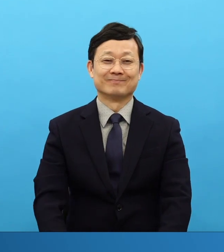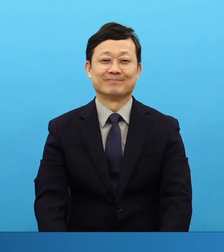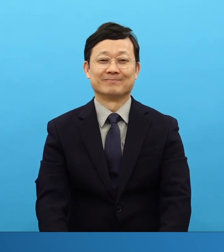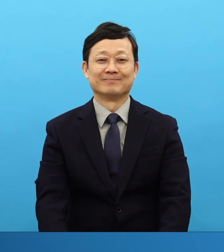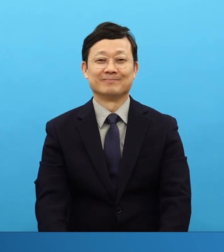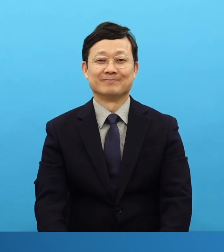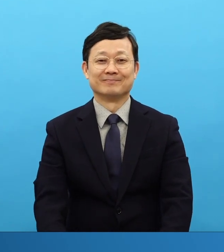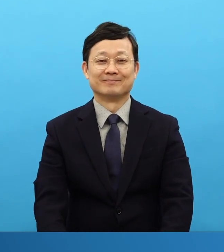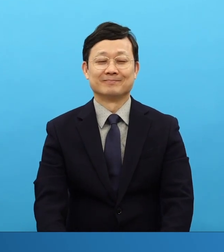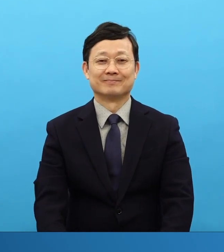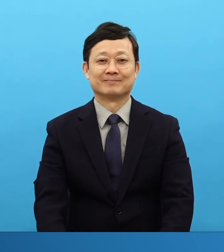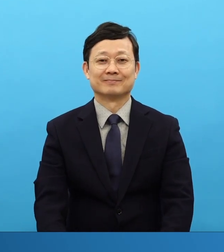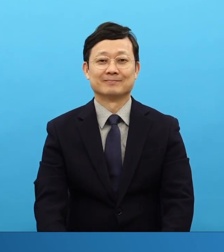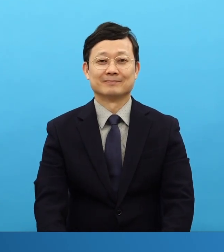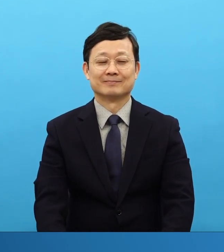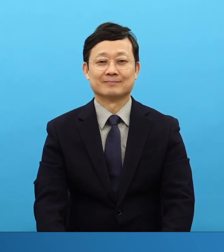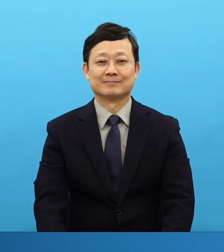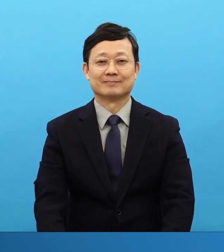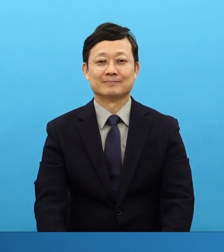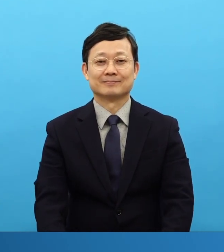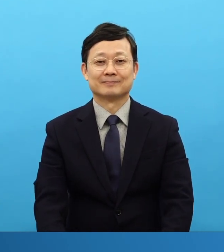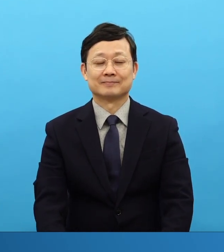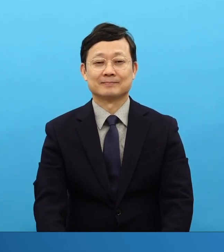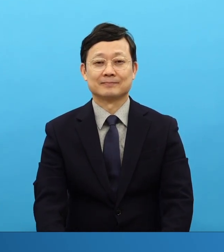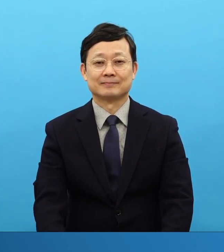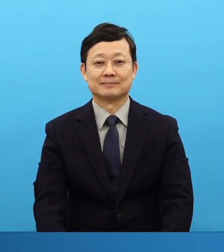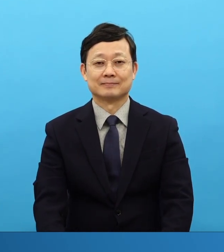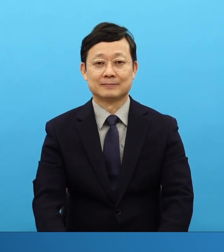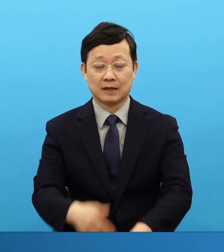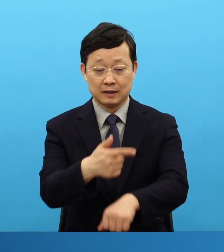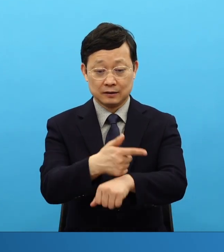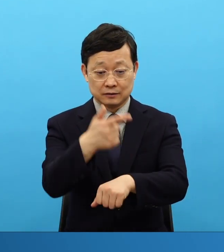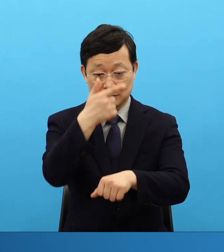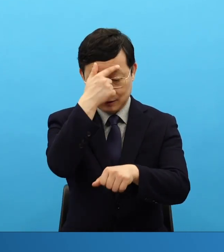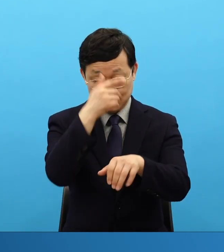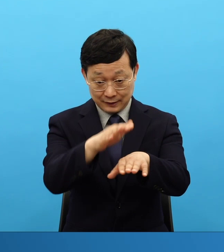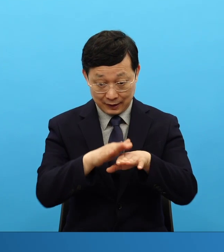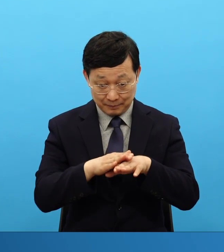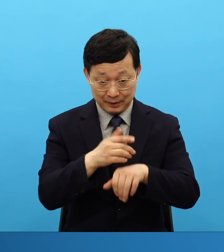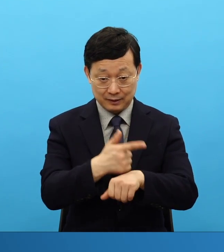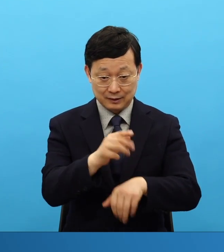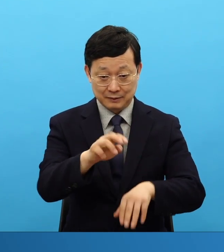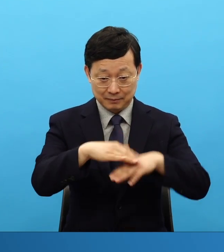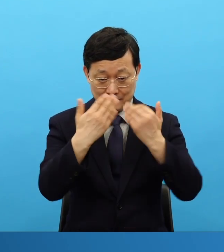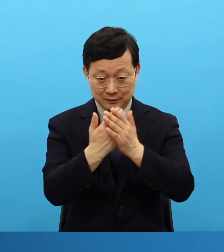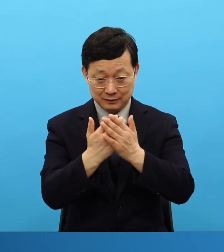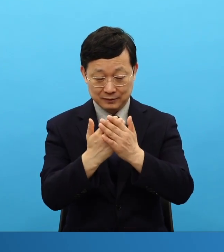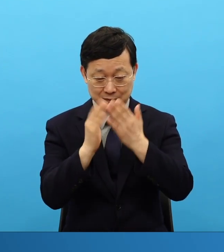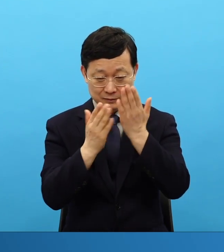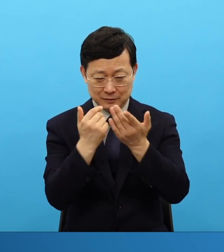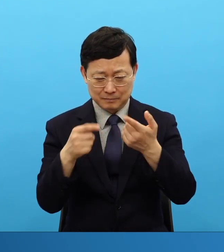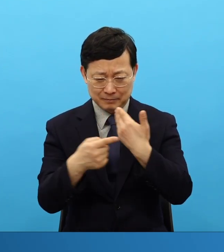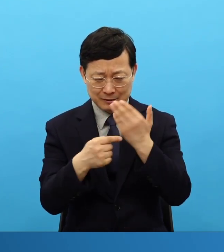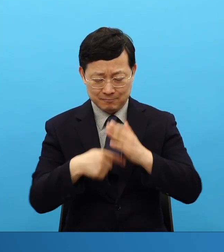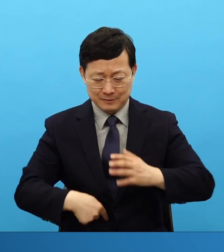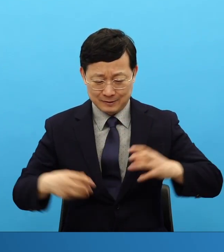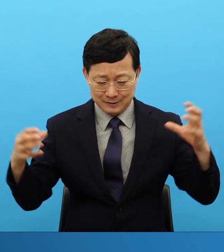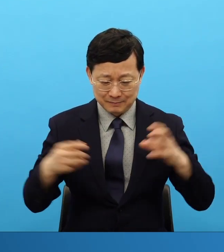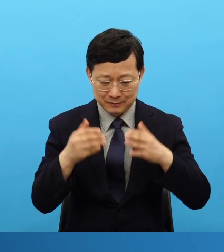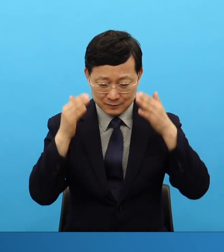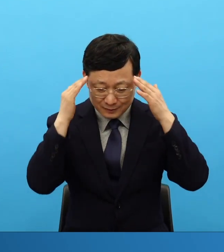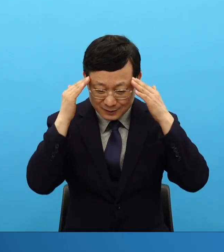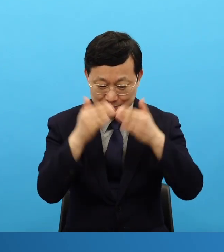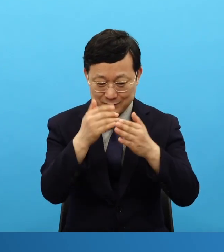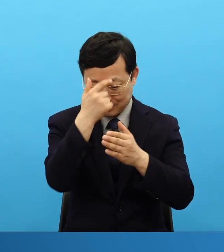午前5時30分から 전신도가 集まり 呼吸 祈りで 始まります. 6시에 예배를 드리고 6시 반에 전교생들이 집중으로 기도합니다. 6시에 예배가